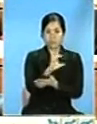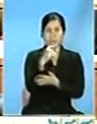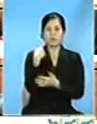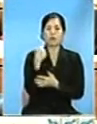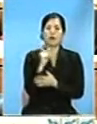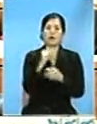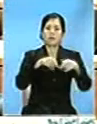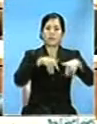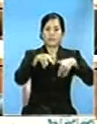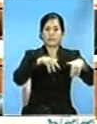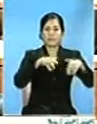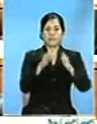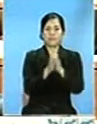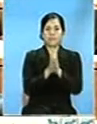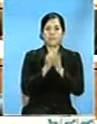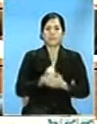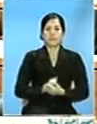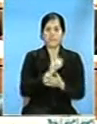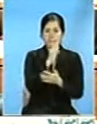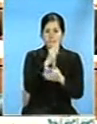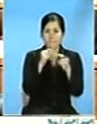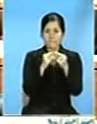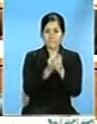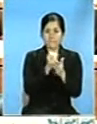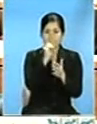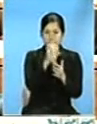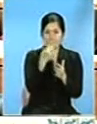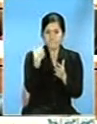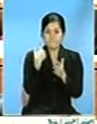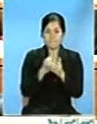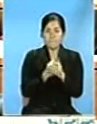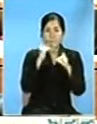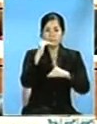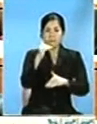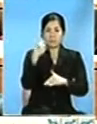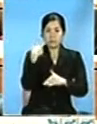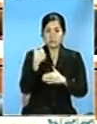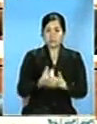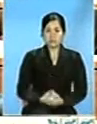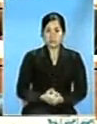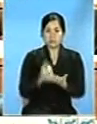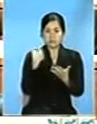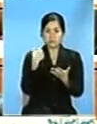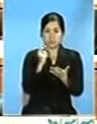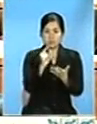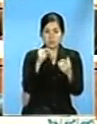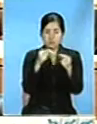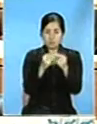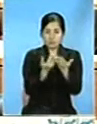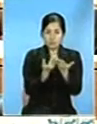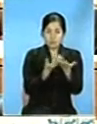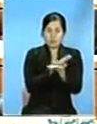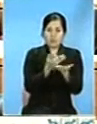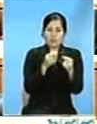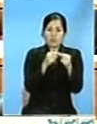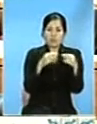องประชาชนทีนี้ถ้าจะกำหนดกลุ่มฐานของการเลือกตั้งให้แตกต่างออกไปให้ชัดเจนจากสมาชิกสภาผู้แทน